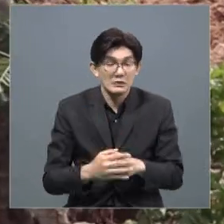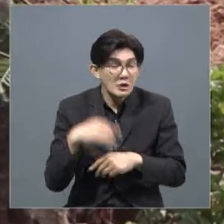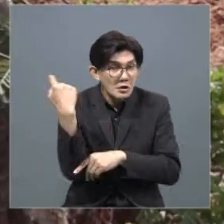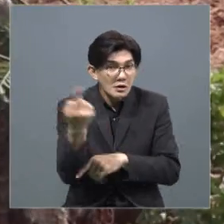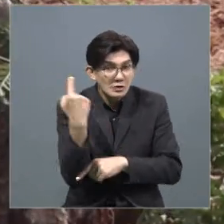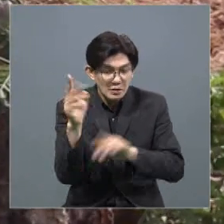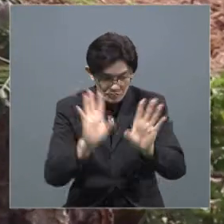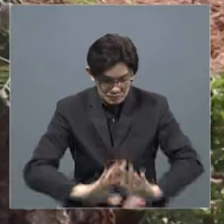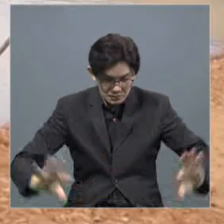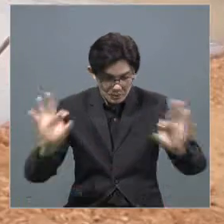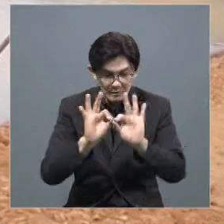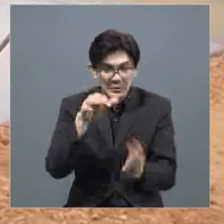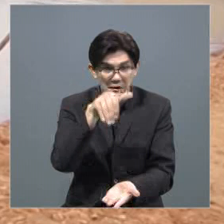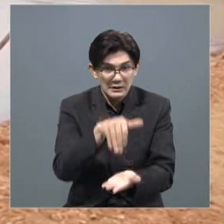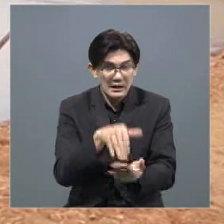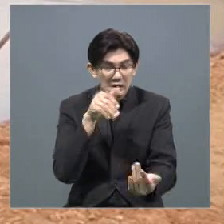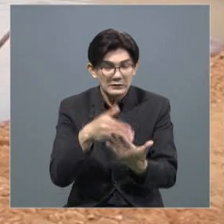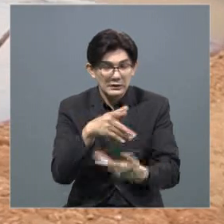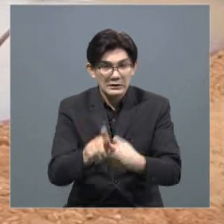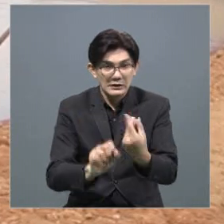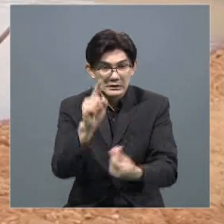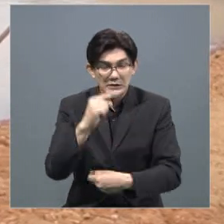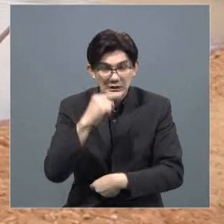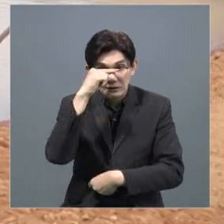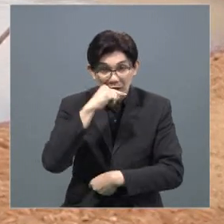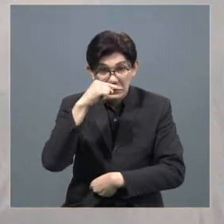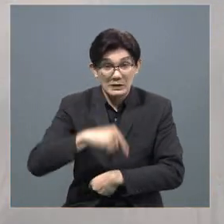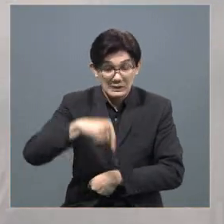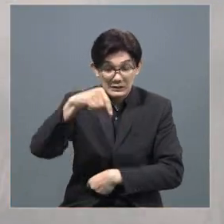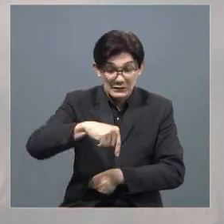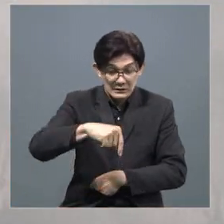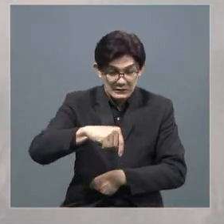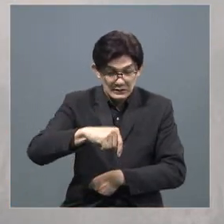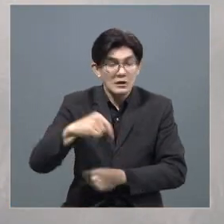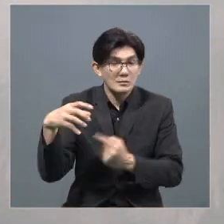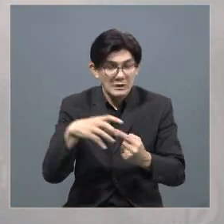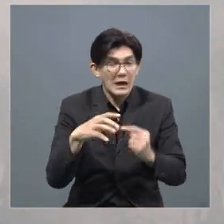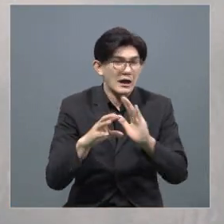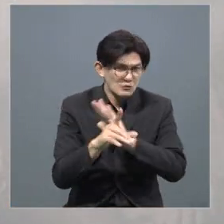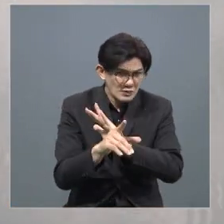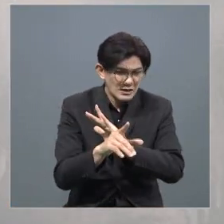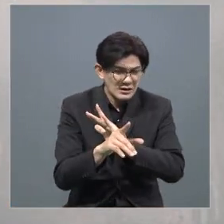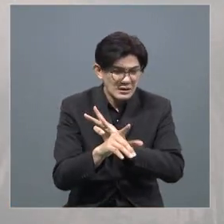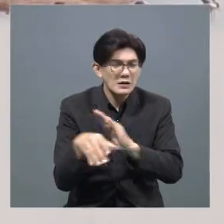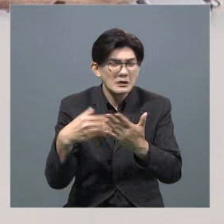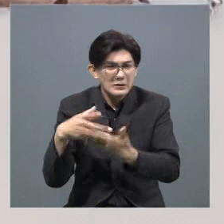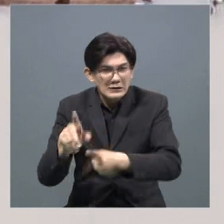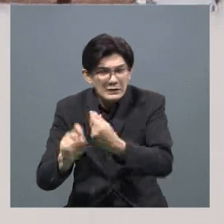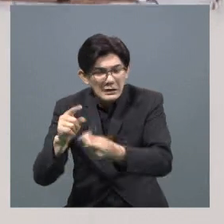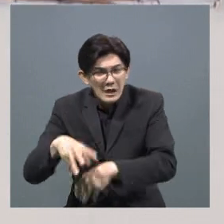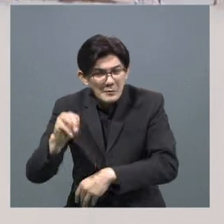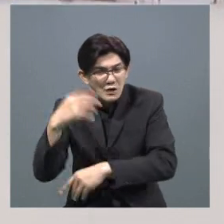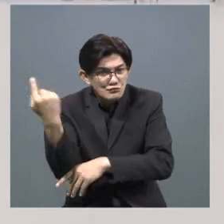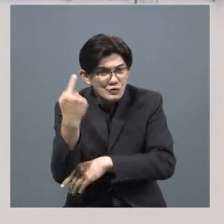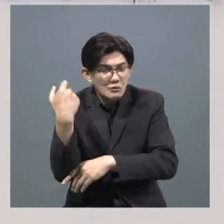เที่ยวคือฟันเฟืองหลักสำคัญของเศรษฐกิจไทยแล้วตรงนี้มันคือพัทยาชลบุรีเมืองเศรษฐกิจเมืองท่องเที่ยวนะ